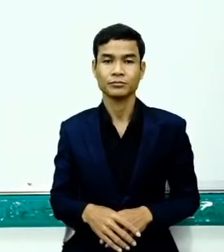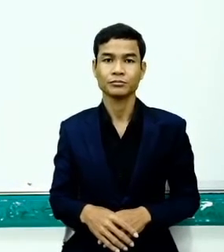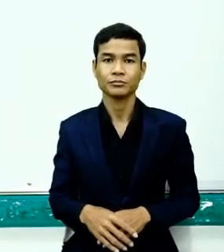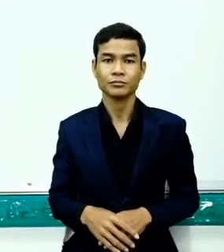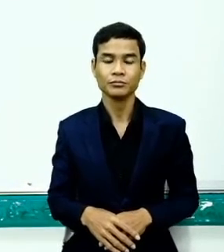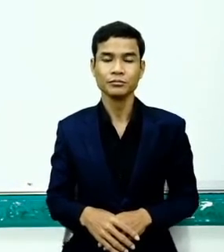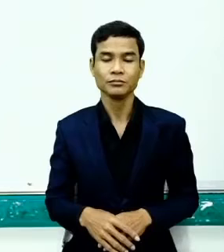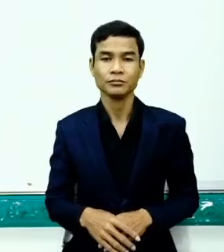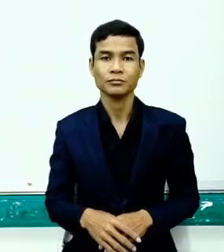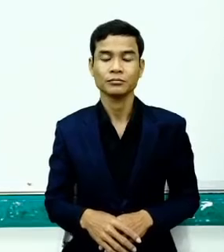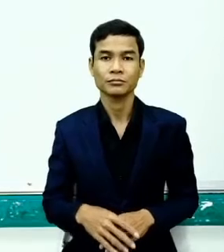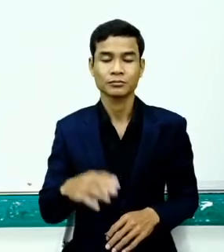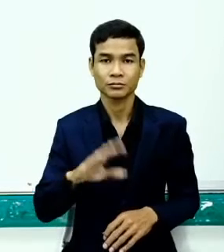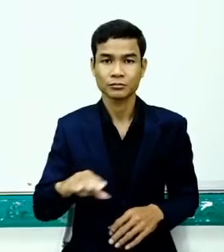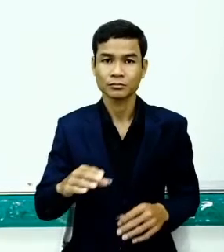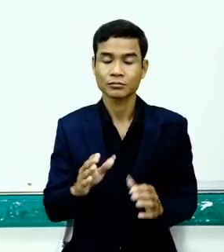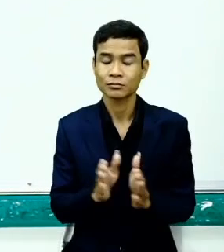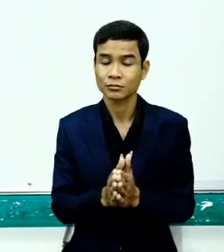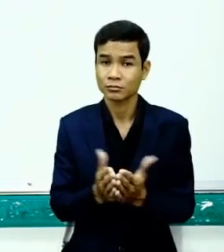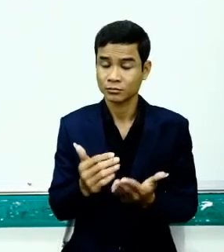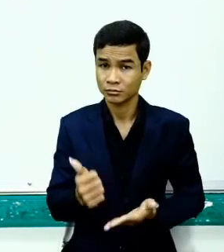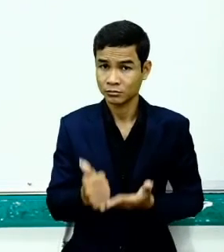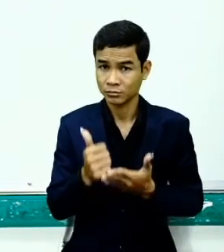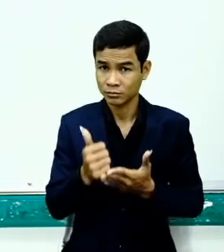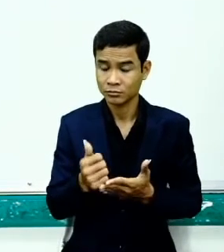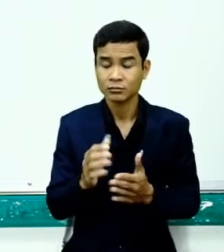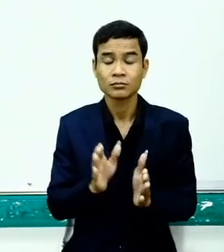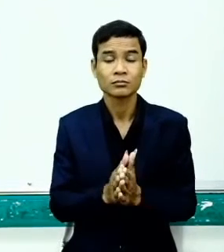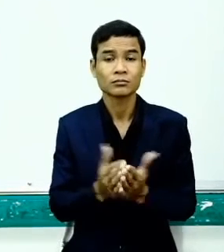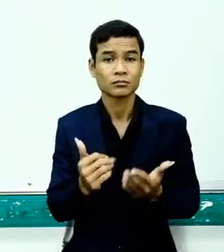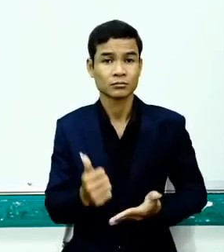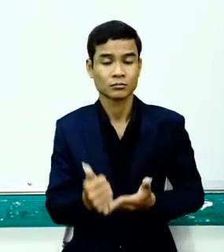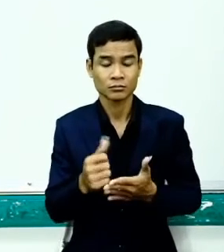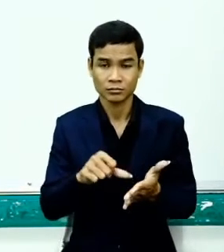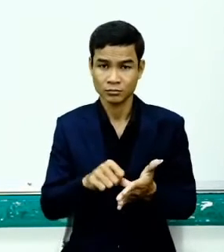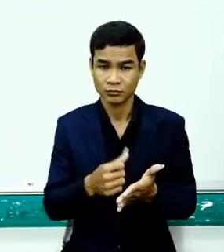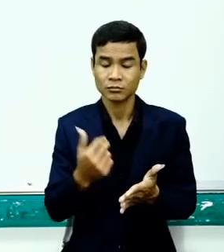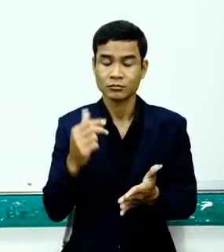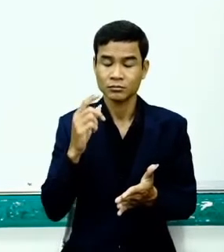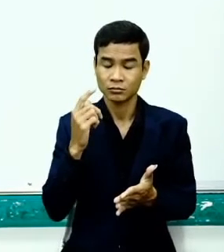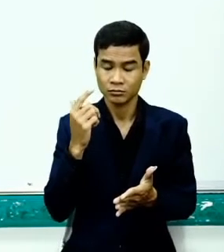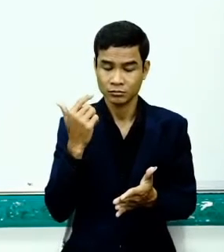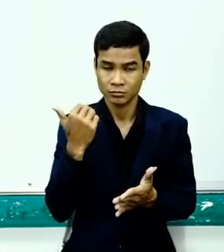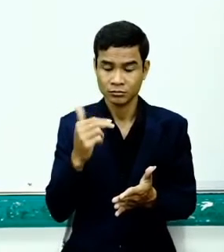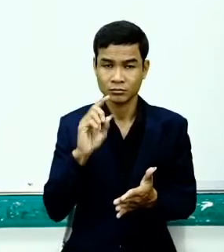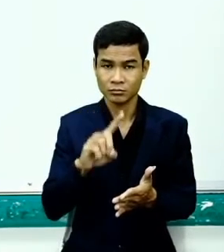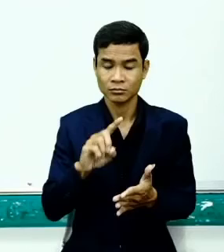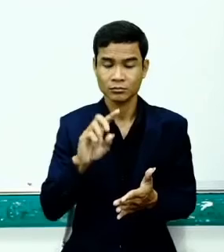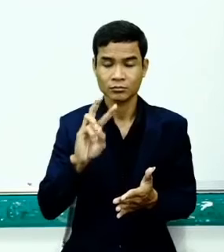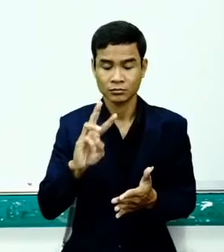ចា៎នេះកូនយកសិភើរបស់កូនបើកនៅទំព័រដដែលគឺទំព័រទី